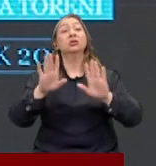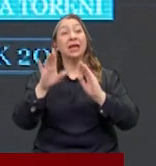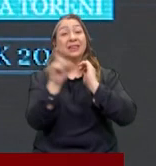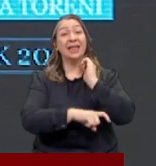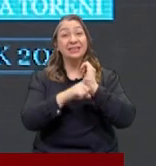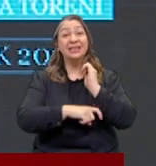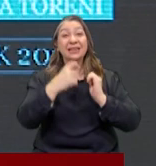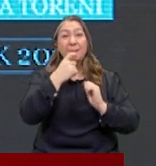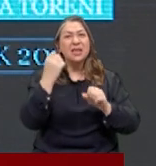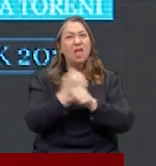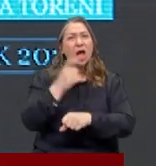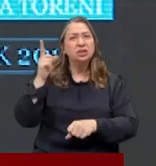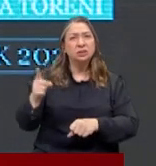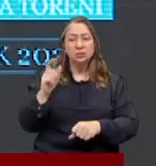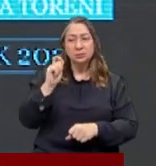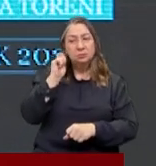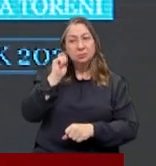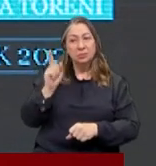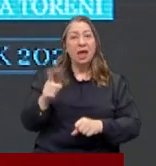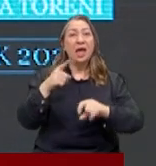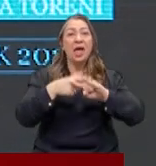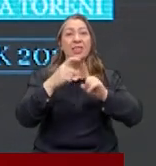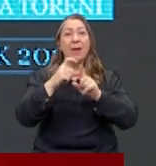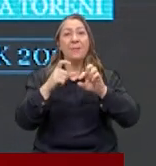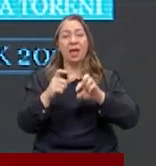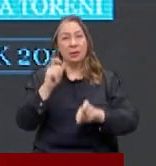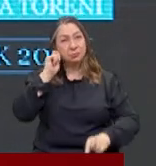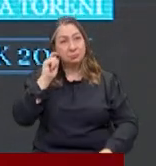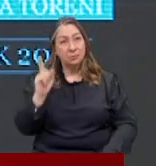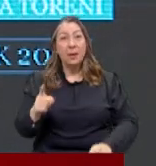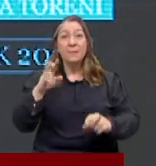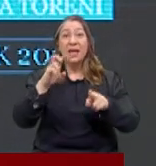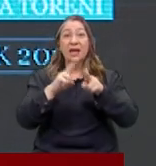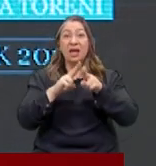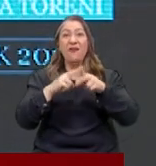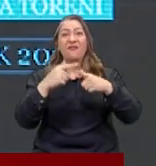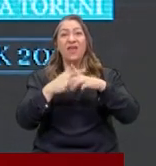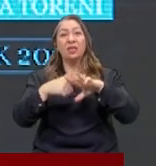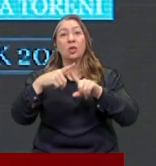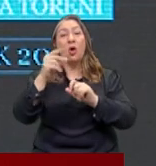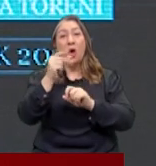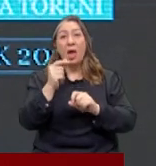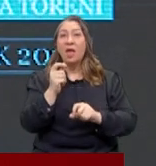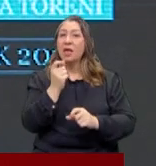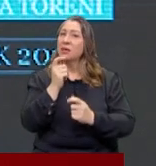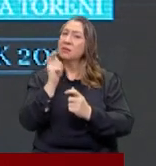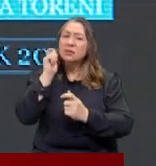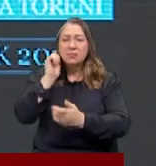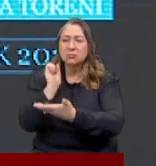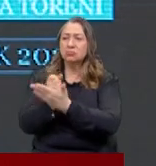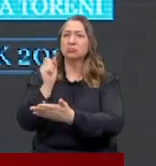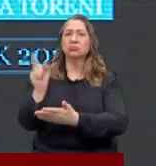terörist Demirtaş'tan ikazname, HDP'den ihtarname, PKK ve FETÖ'den ihbarname